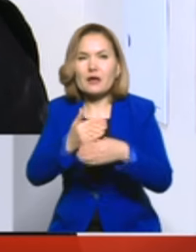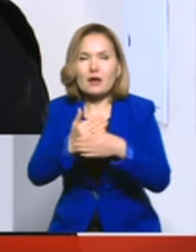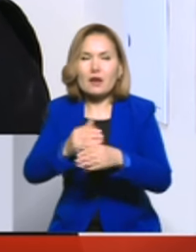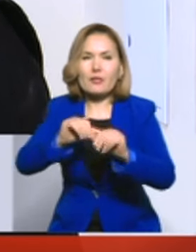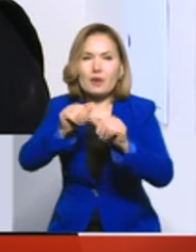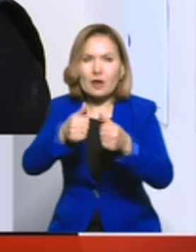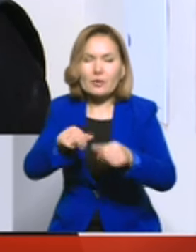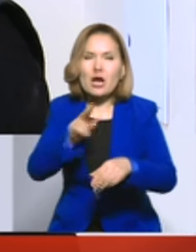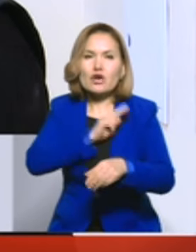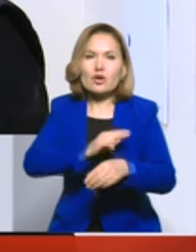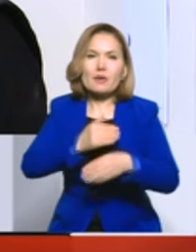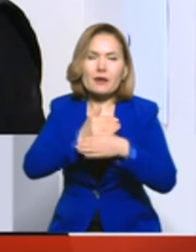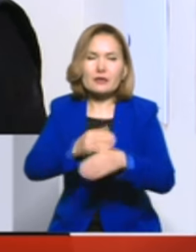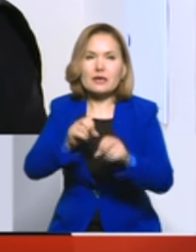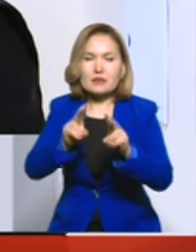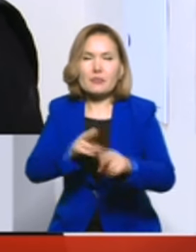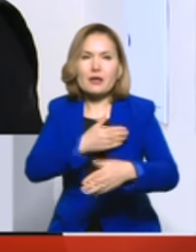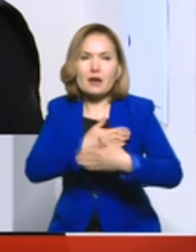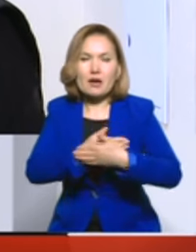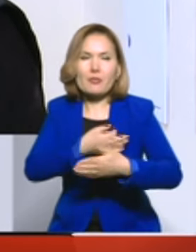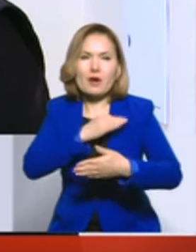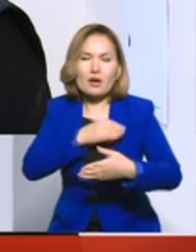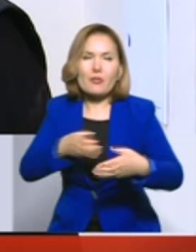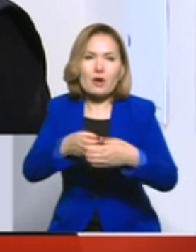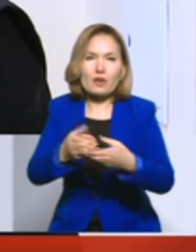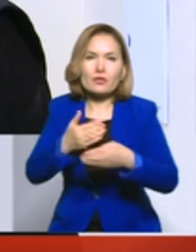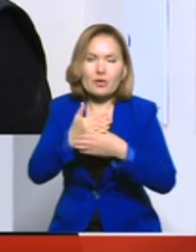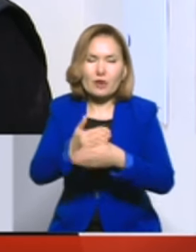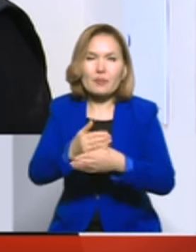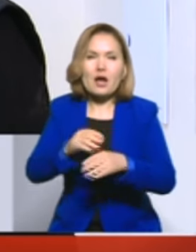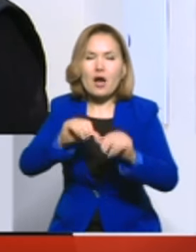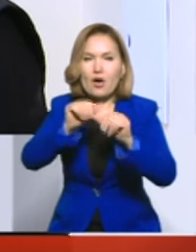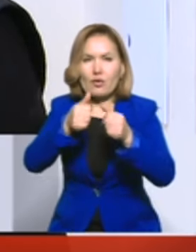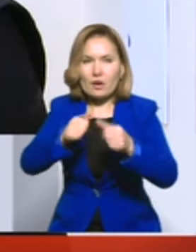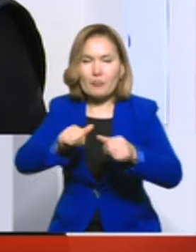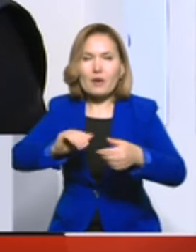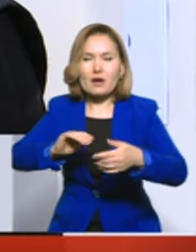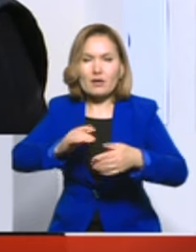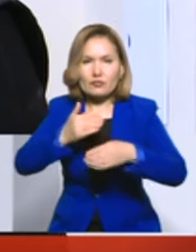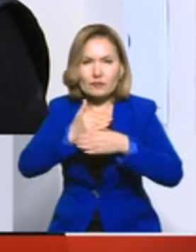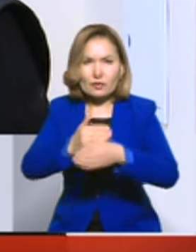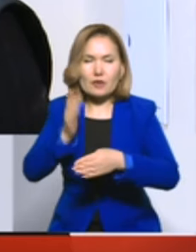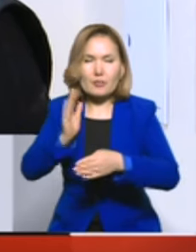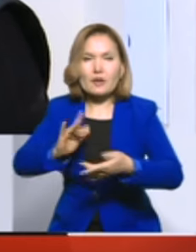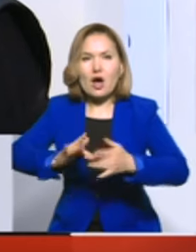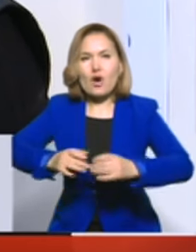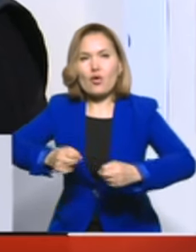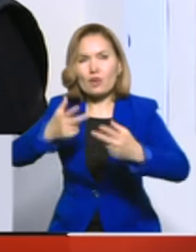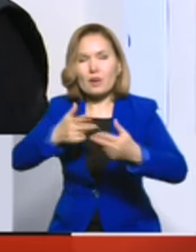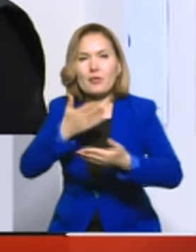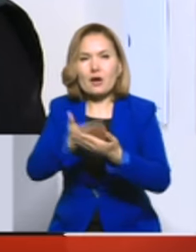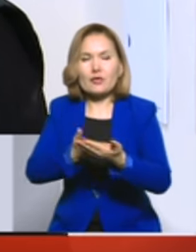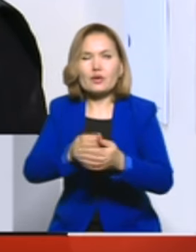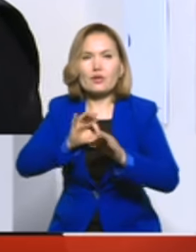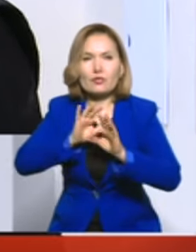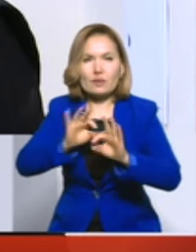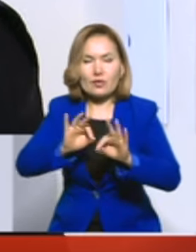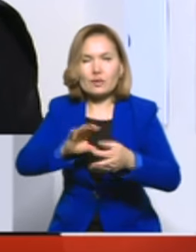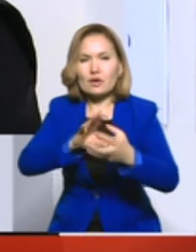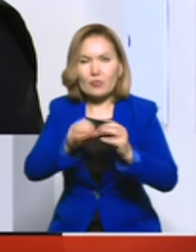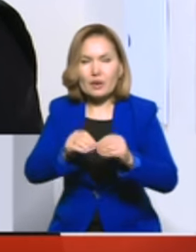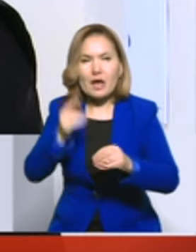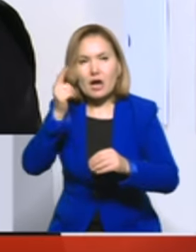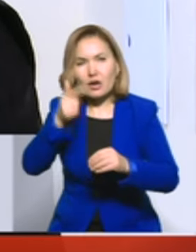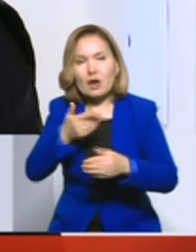сияқты жұмыстардың бәрін волонтер заңгерлермен бірлесіп онлайн жұмыс істейміз. Мұның барлығы уақытты үнемдеу мен сауатты көмек